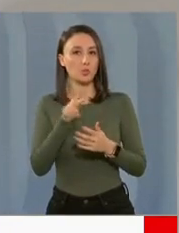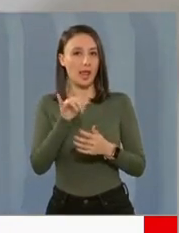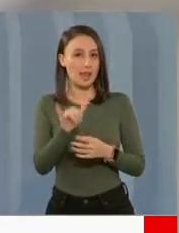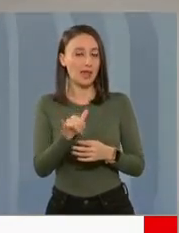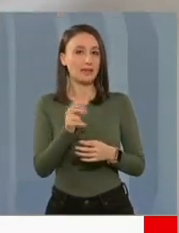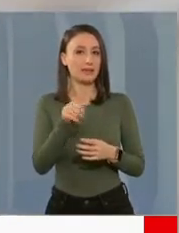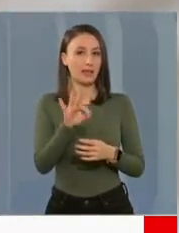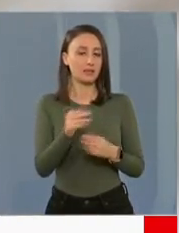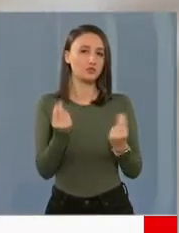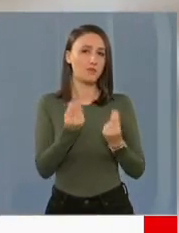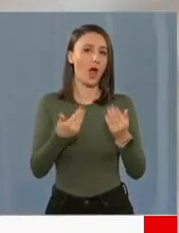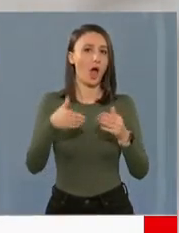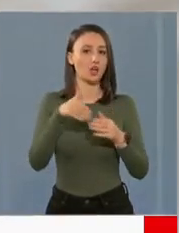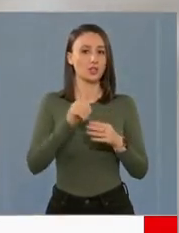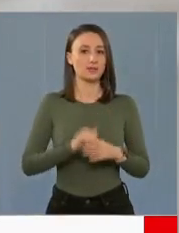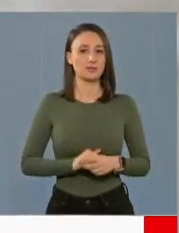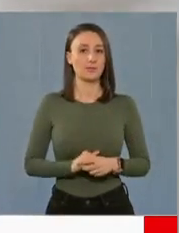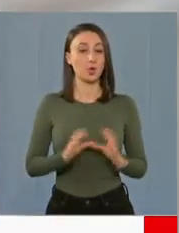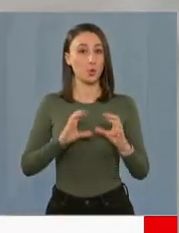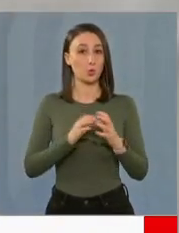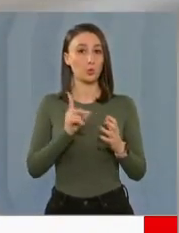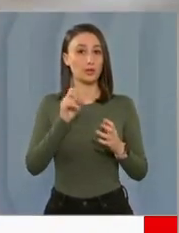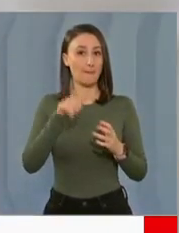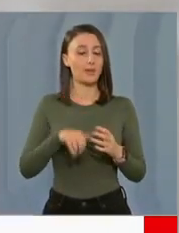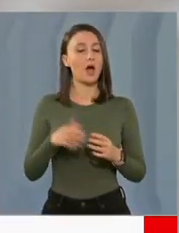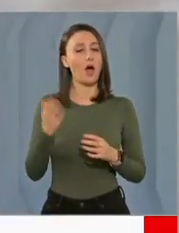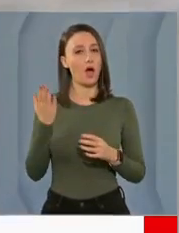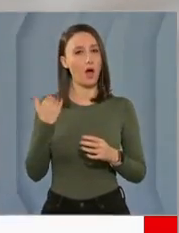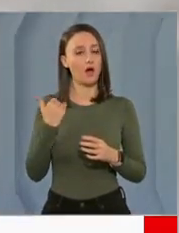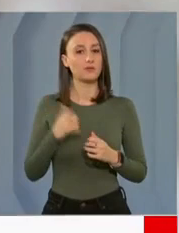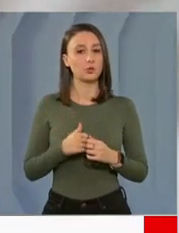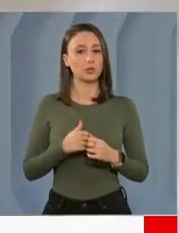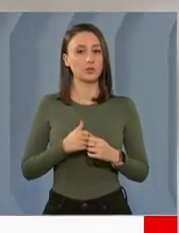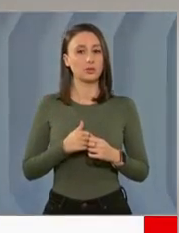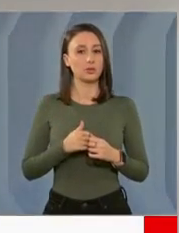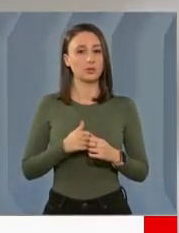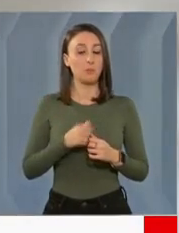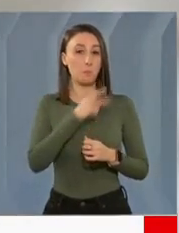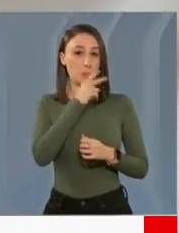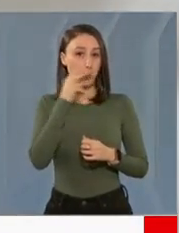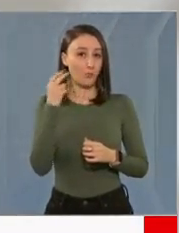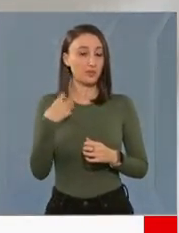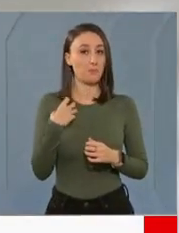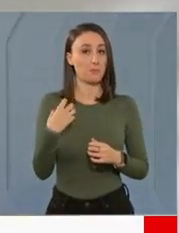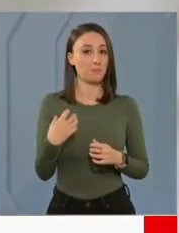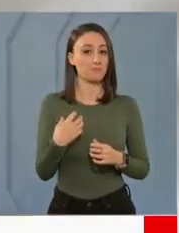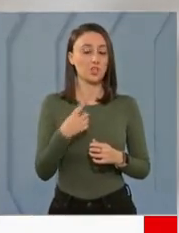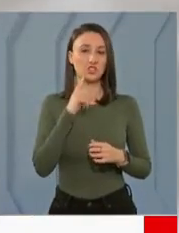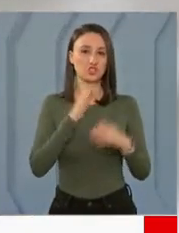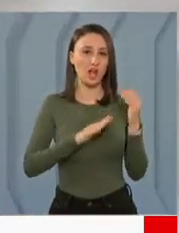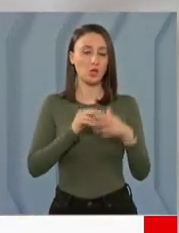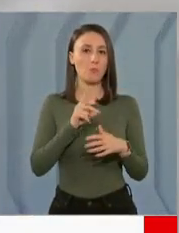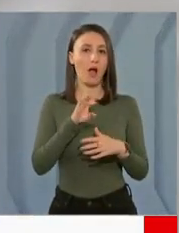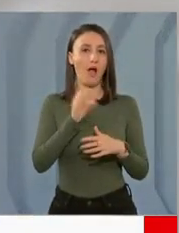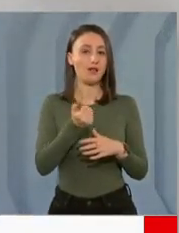doar anumitor angajați. Grupul Damen a avut profit și prosper, mai șantierul de la Mangalia nu are profit.